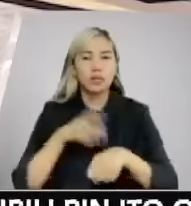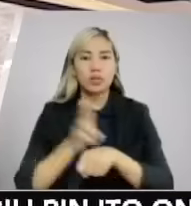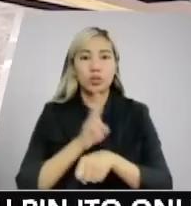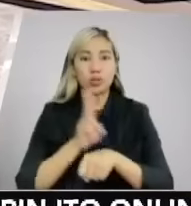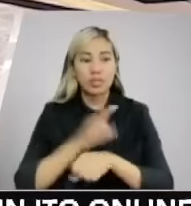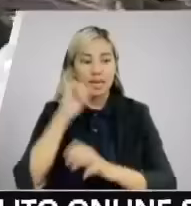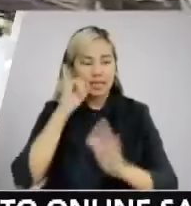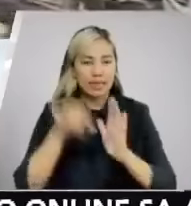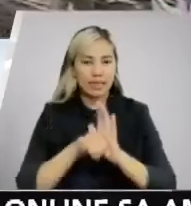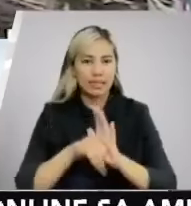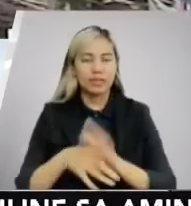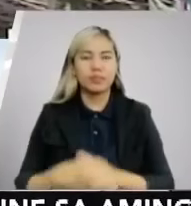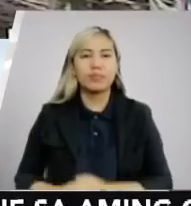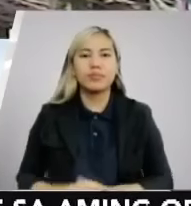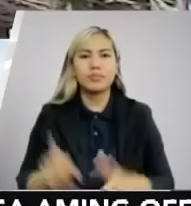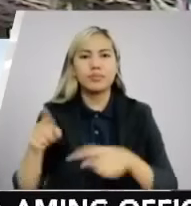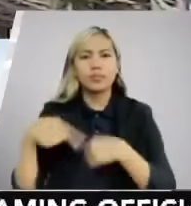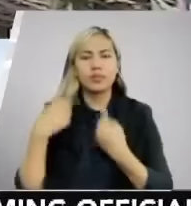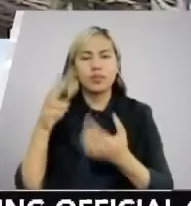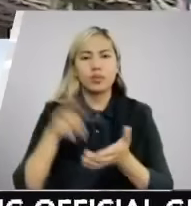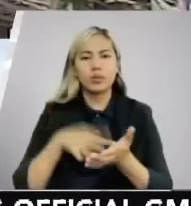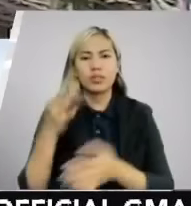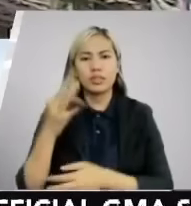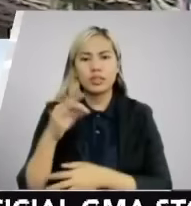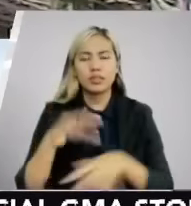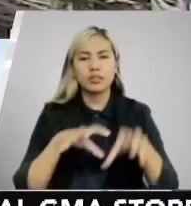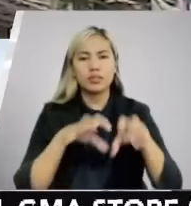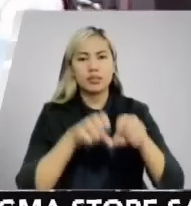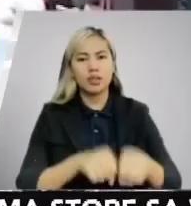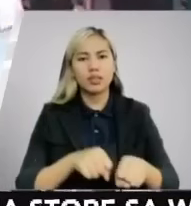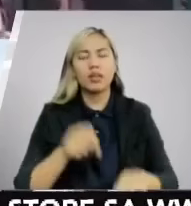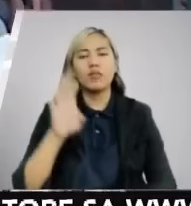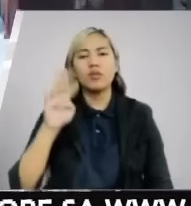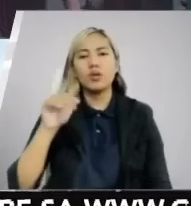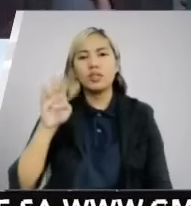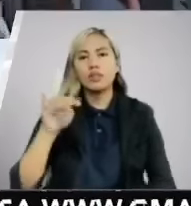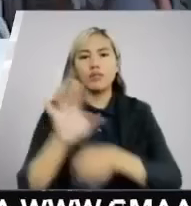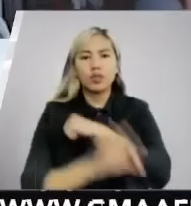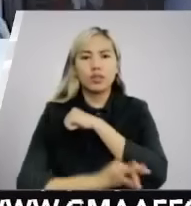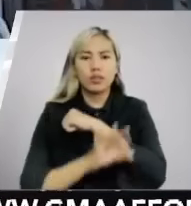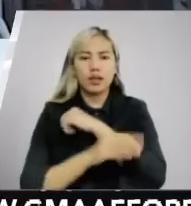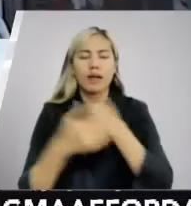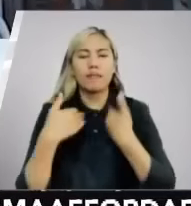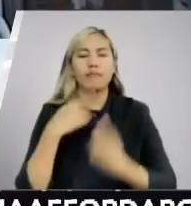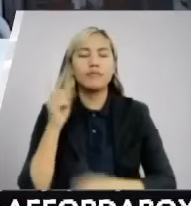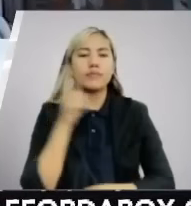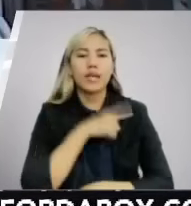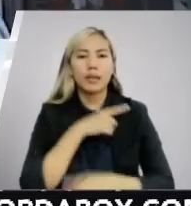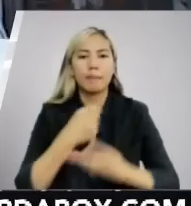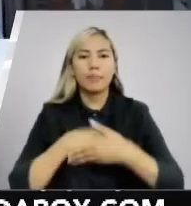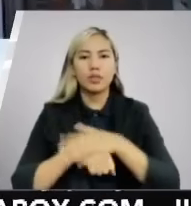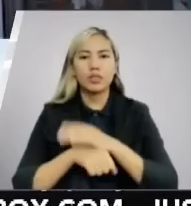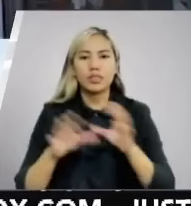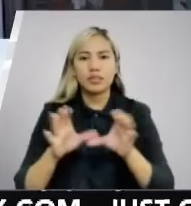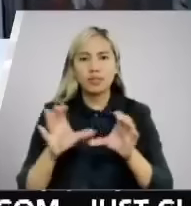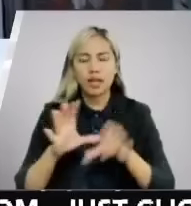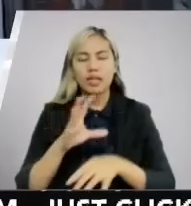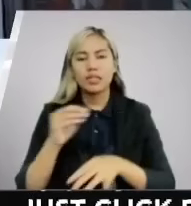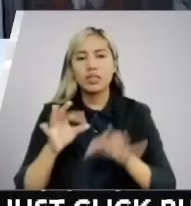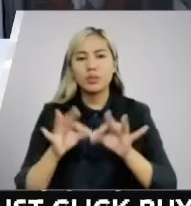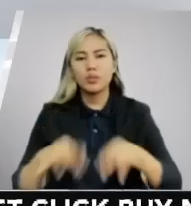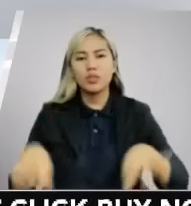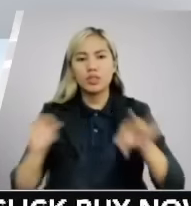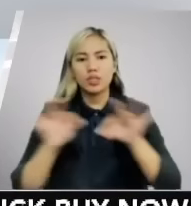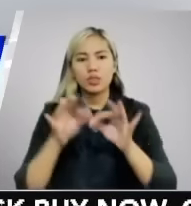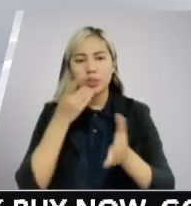Mula 2019, nakahuli ang BI ng 14 ng banyagang may peking birth certificates at ibang mahalagang dokumento gaya ng